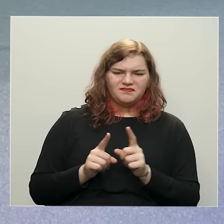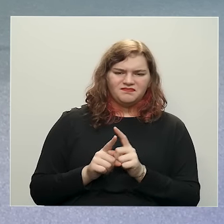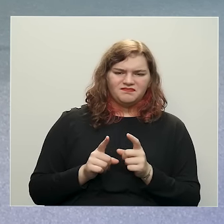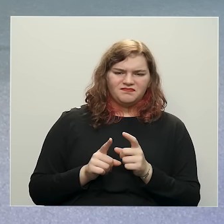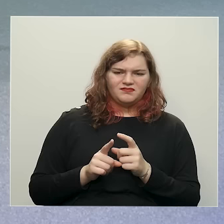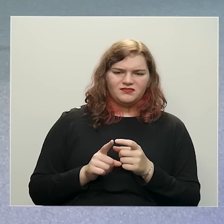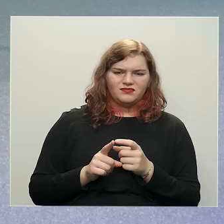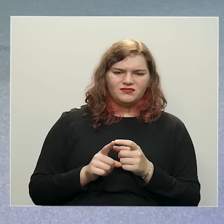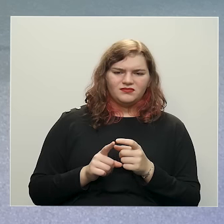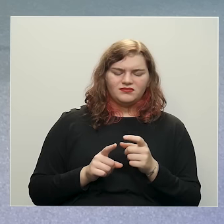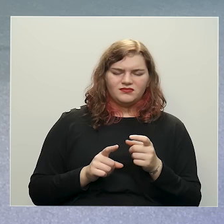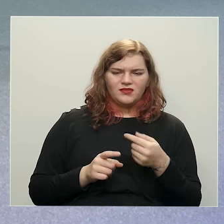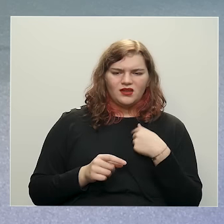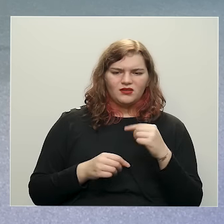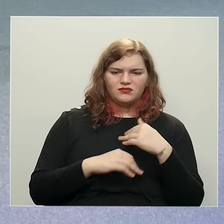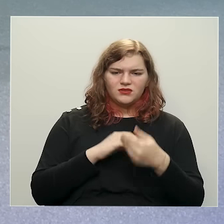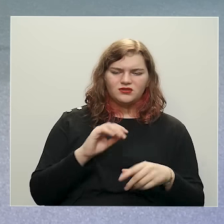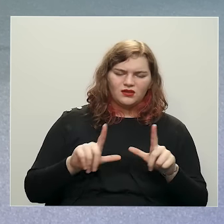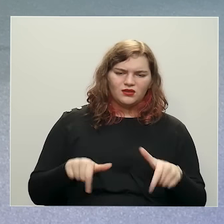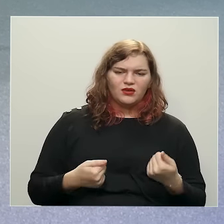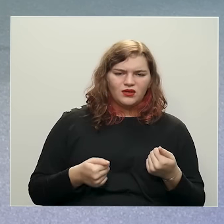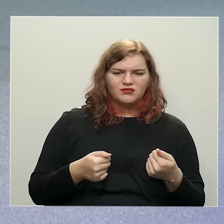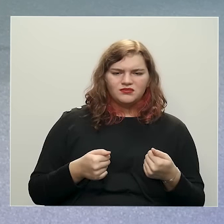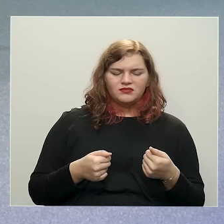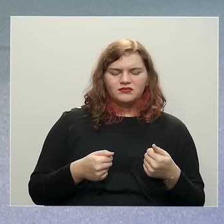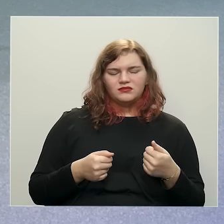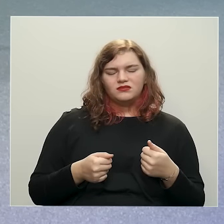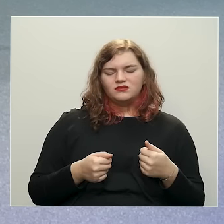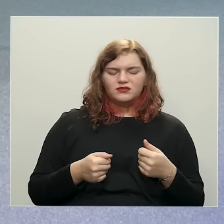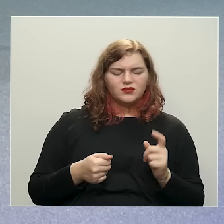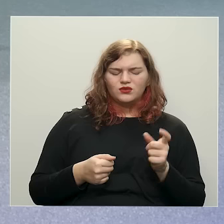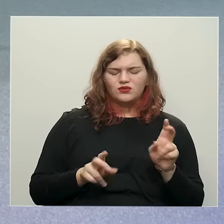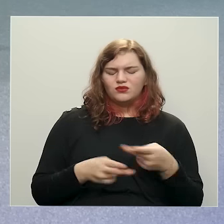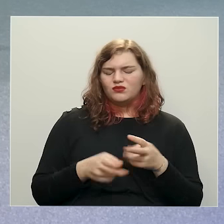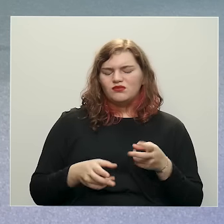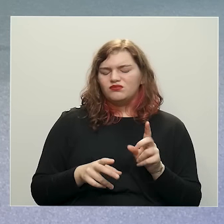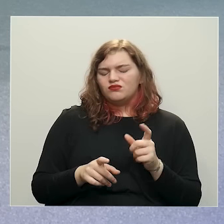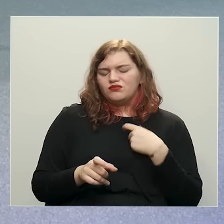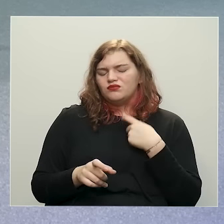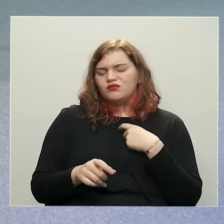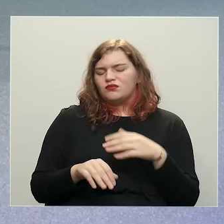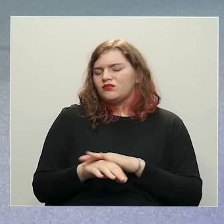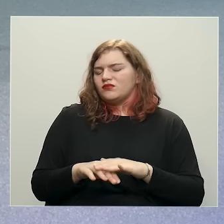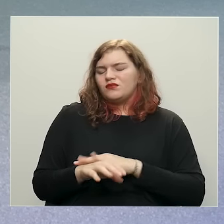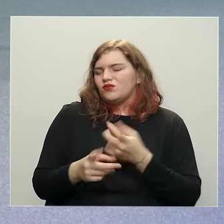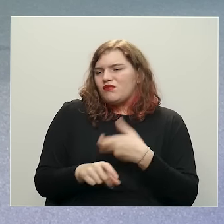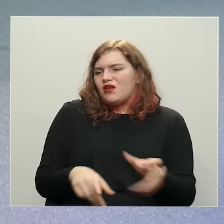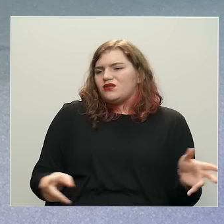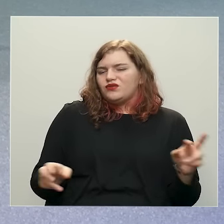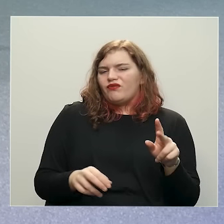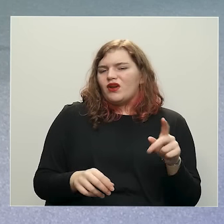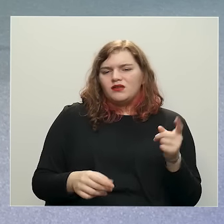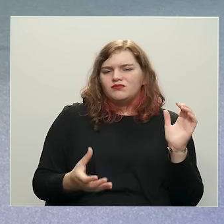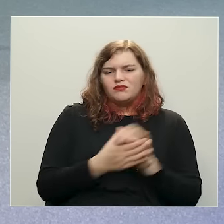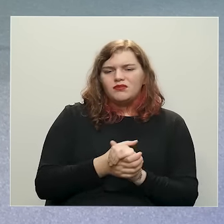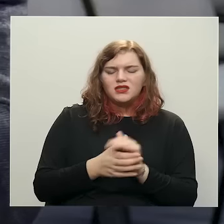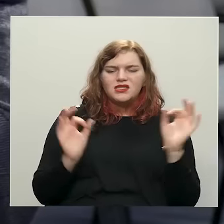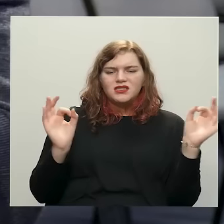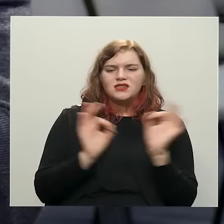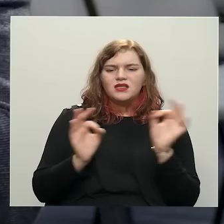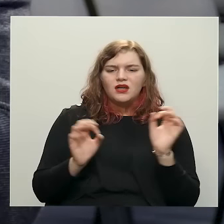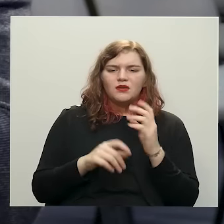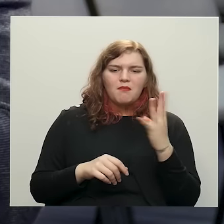capul așa. Și cina ziceam, Domnului. Cina Domnului. Și ziceam așa, nu, nu, el trebuie să-și ceară iertare de la mine. Dar nu eram în păcat.